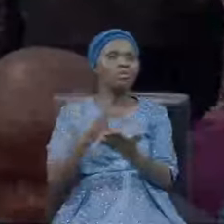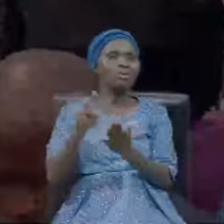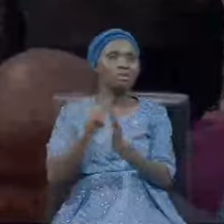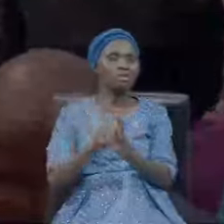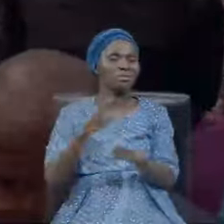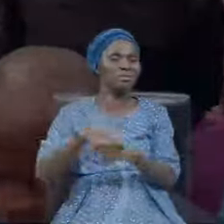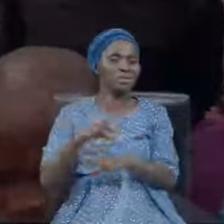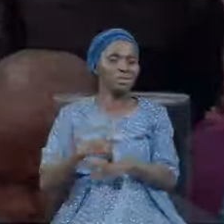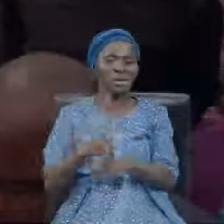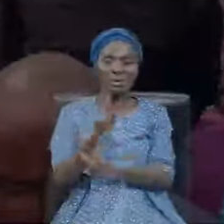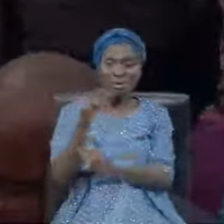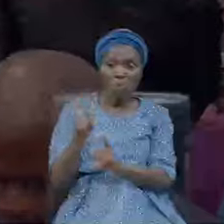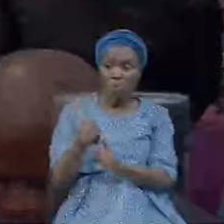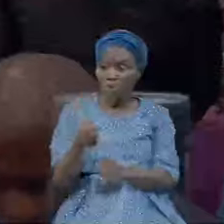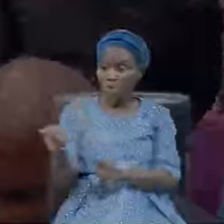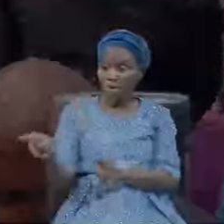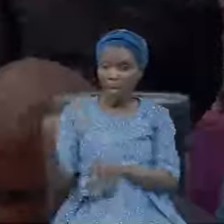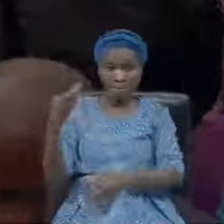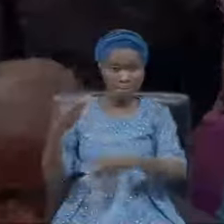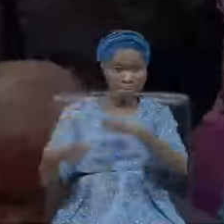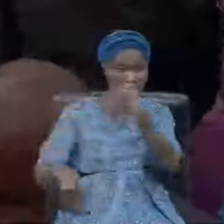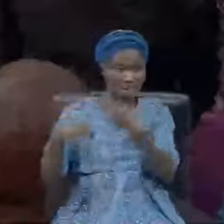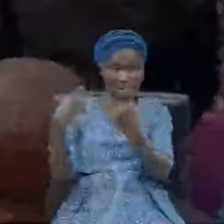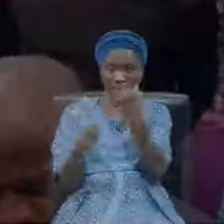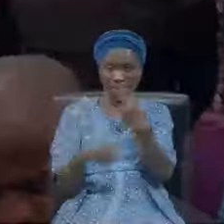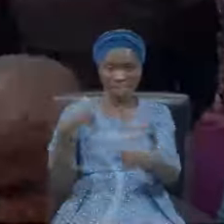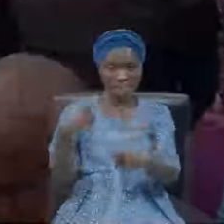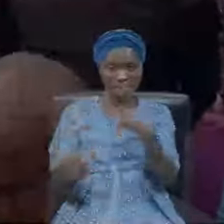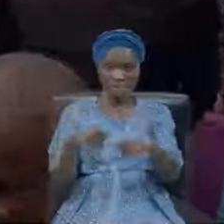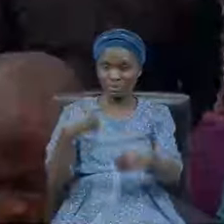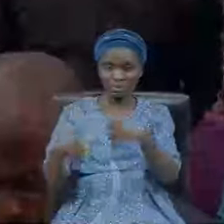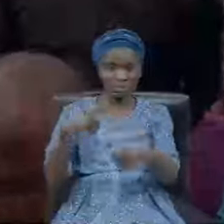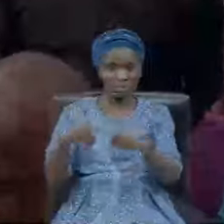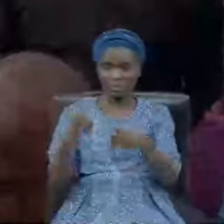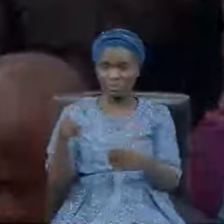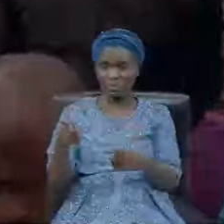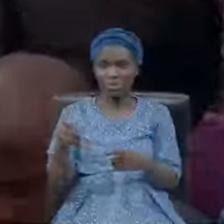entendu la parole de sainteté, quand il vous persécute